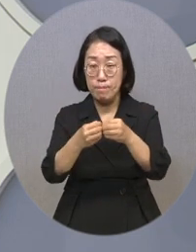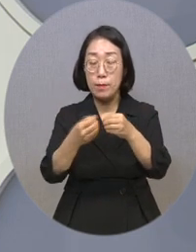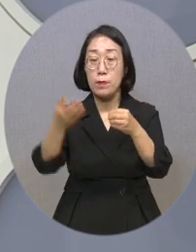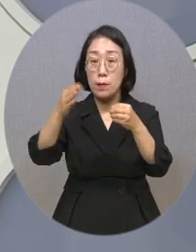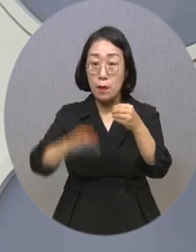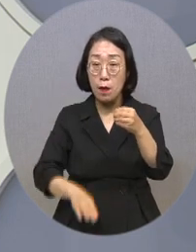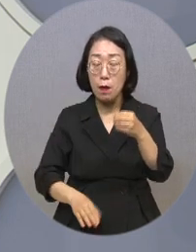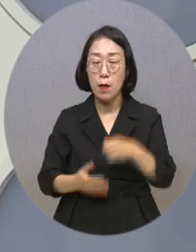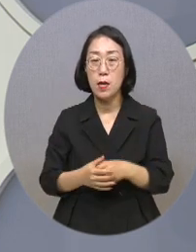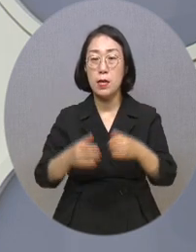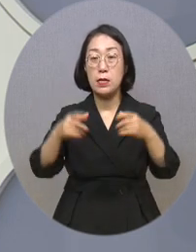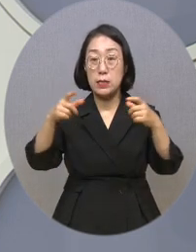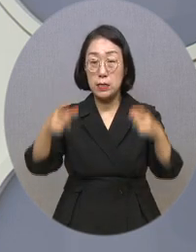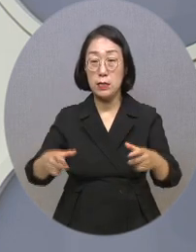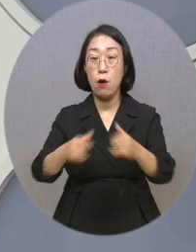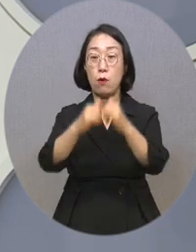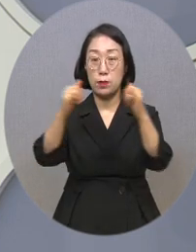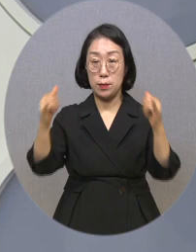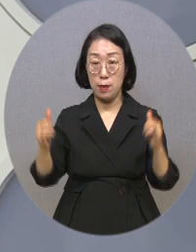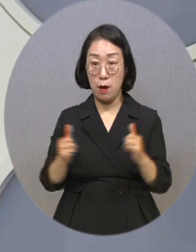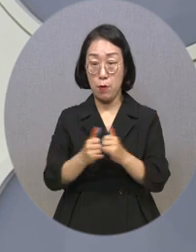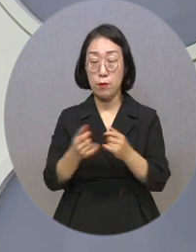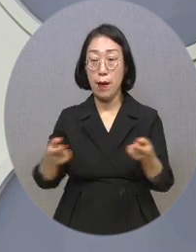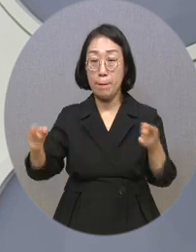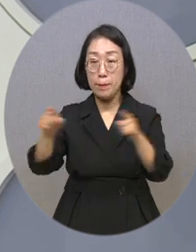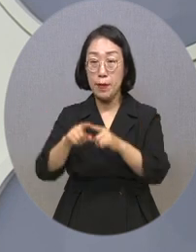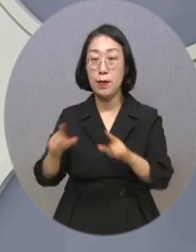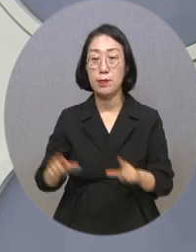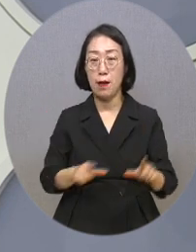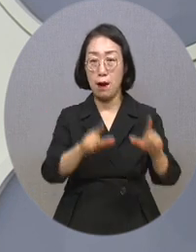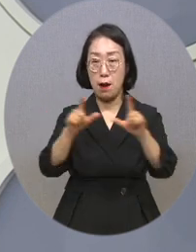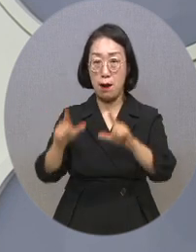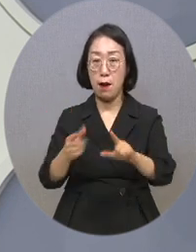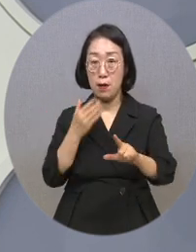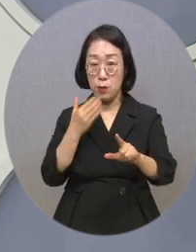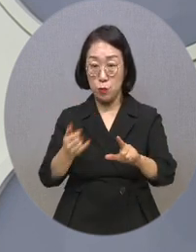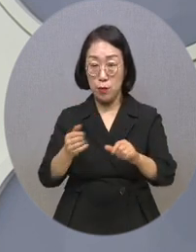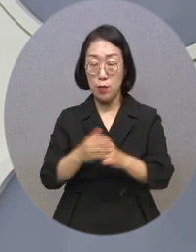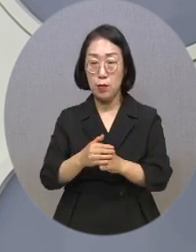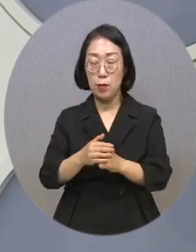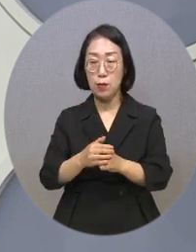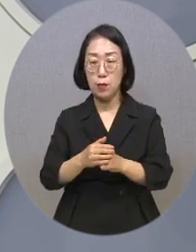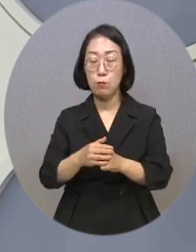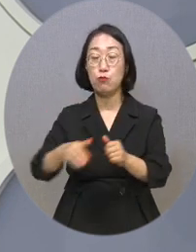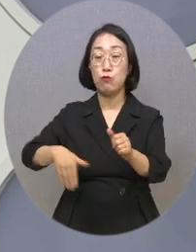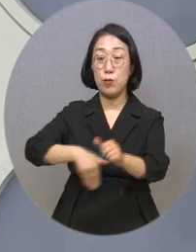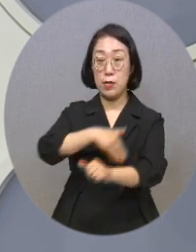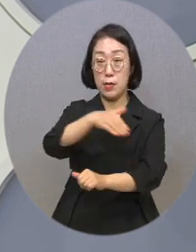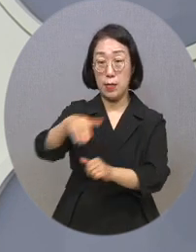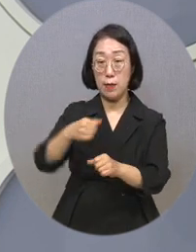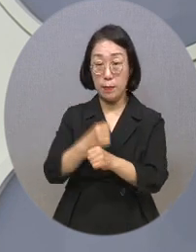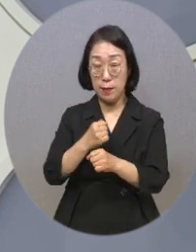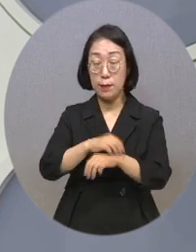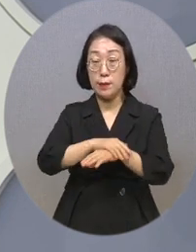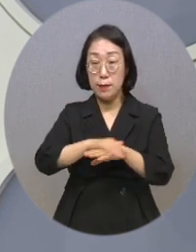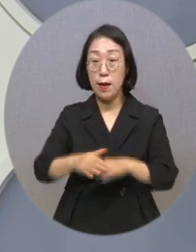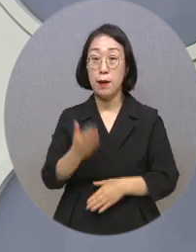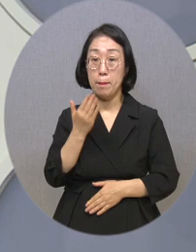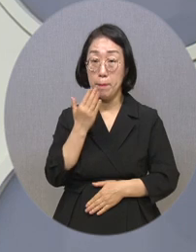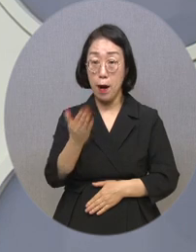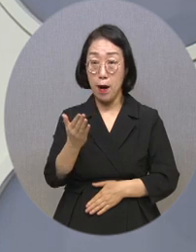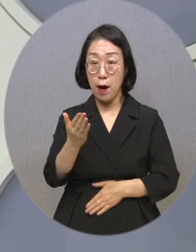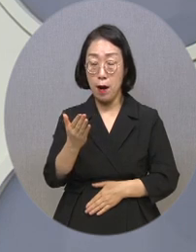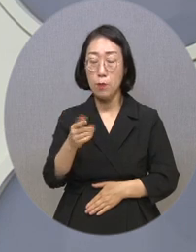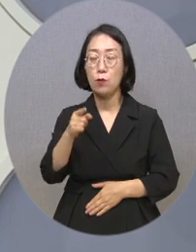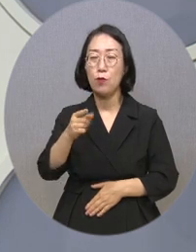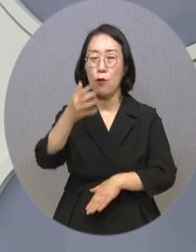그 지역사회에서 함께 더불어 살아갈 수 있는 시설이라든지 여건을 갖춰주는 거를 잘 할 수 있다면은